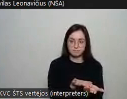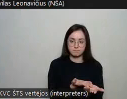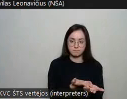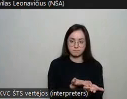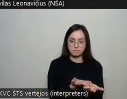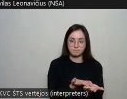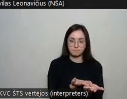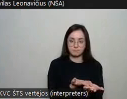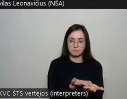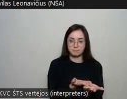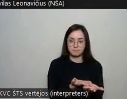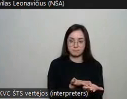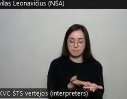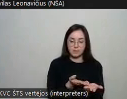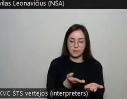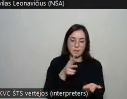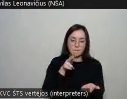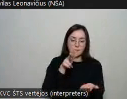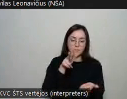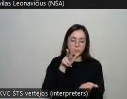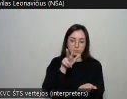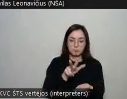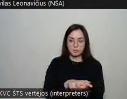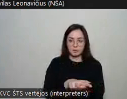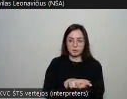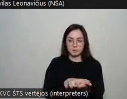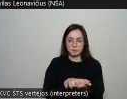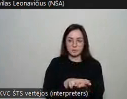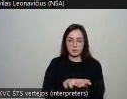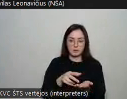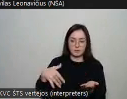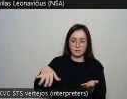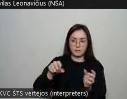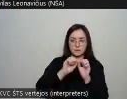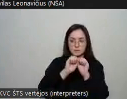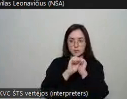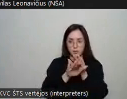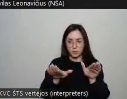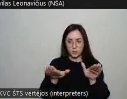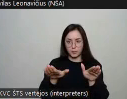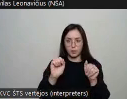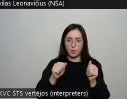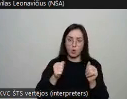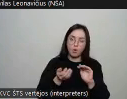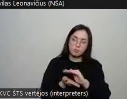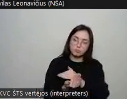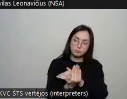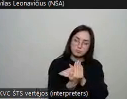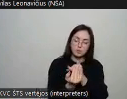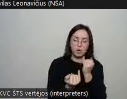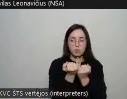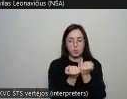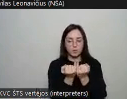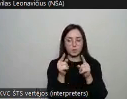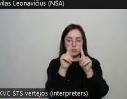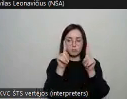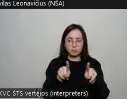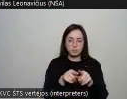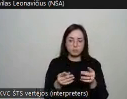užteiksime prieigą ir galbūt jūs norėsite atsinešti įspausdintą kopiją, o gal kompiuterį turėsite, svarbiau, kad